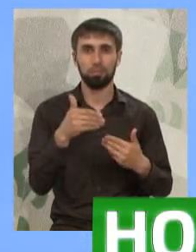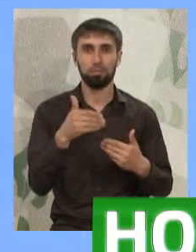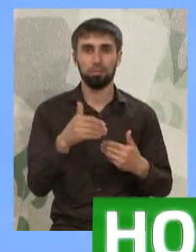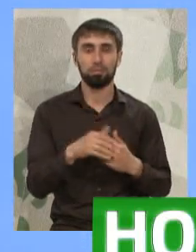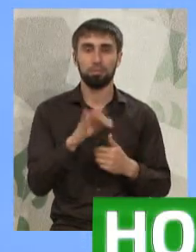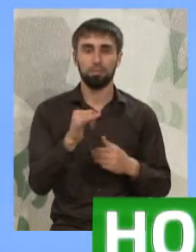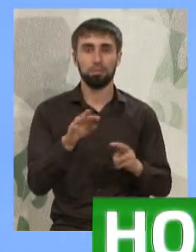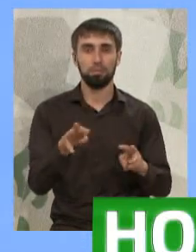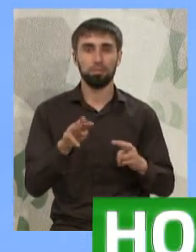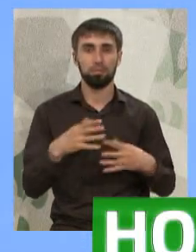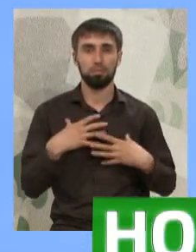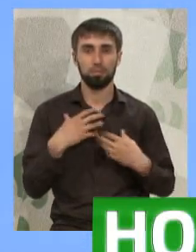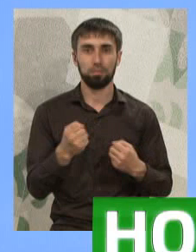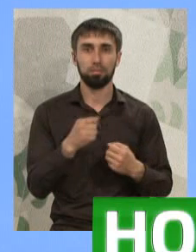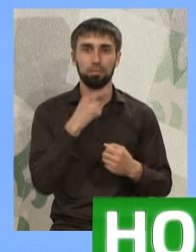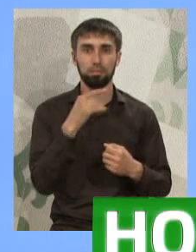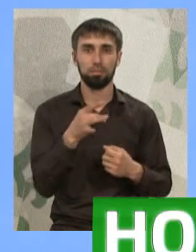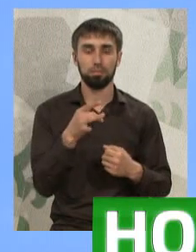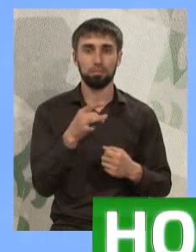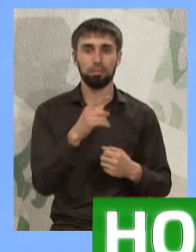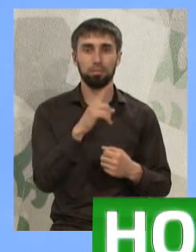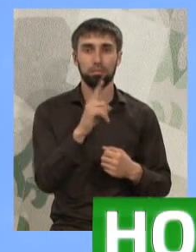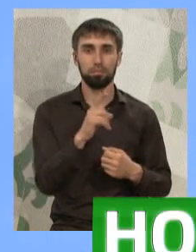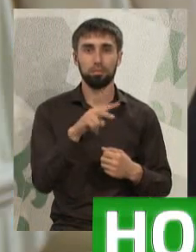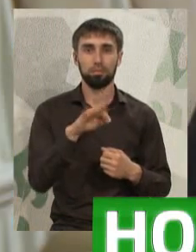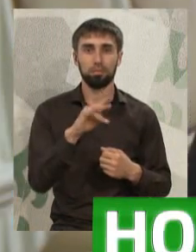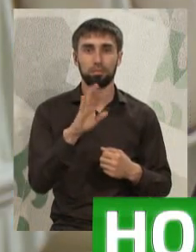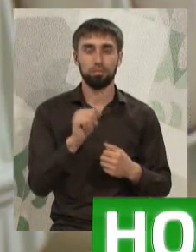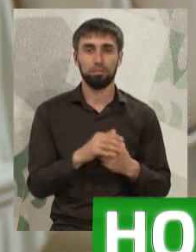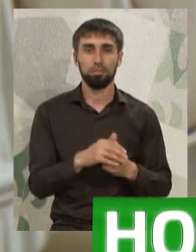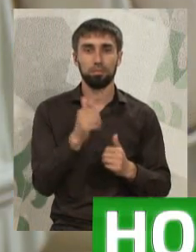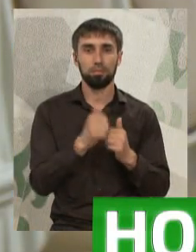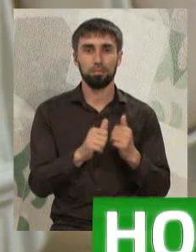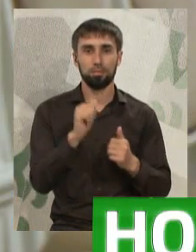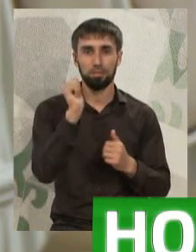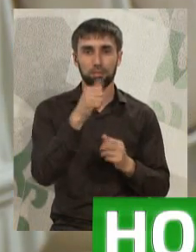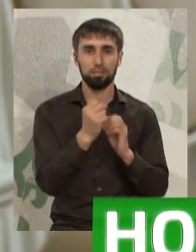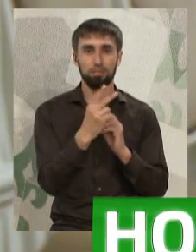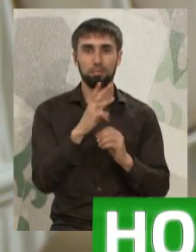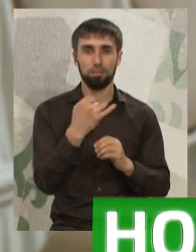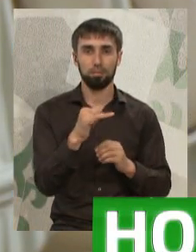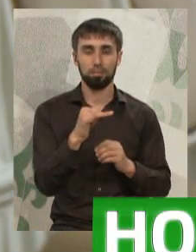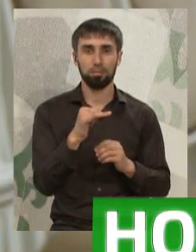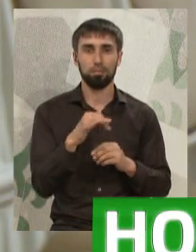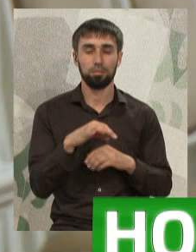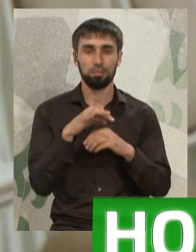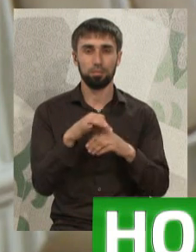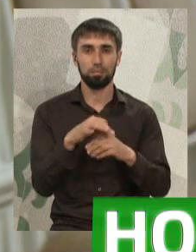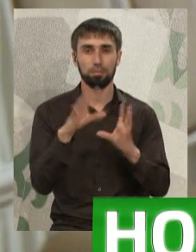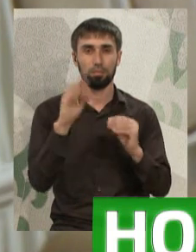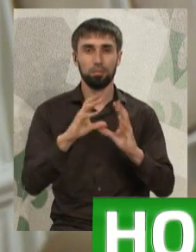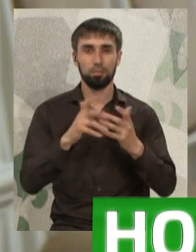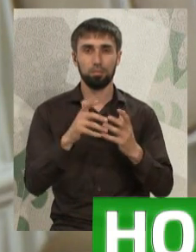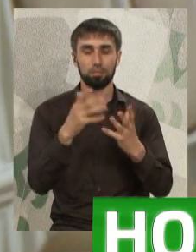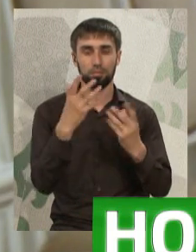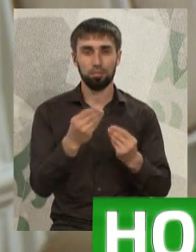и министр здравоохранения Ингушетии Зарема Альянова. Ежегодно 12 мая отмечается Всемирный день